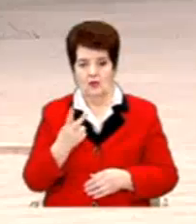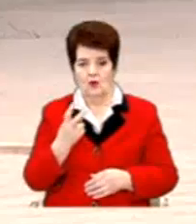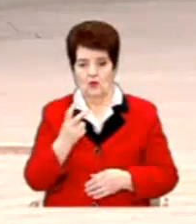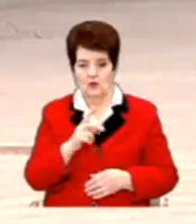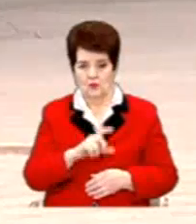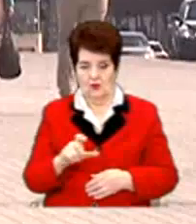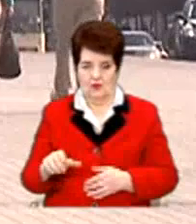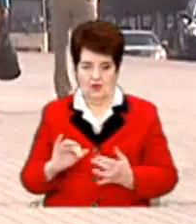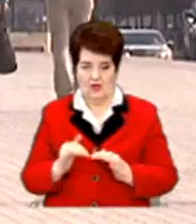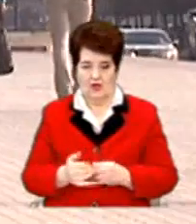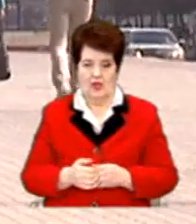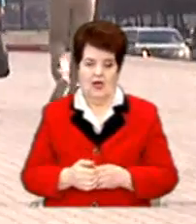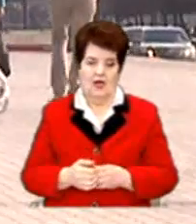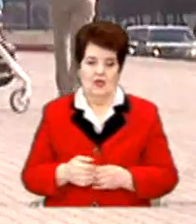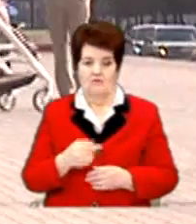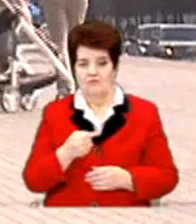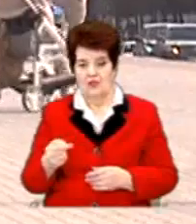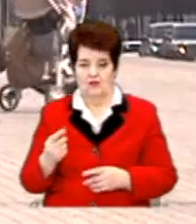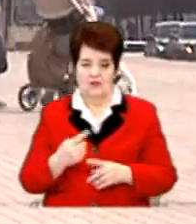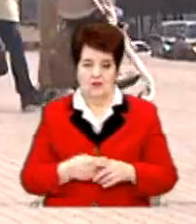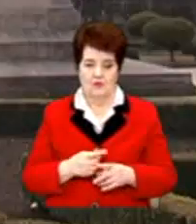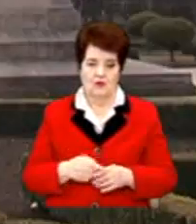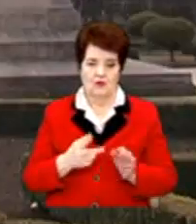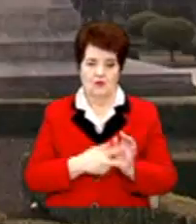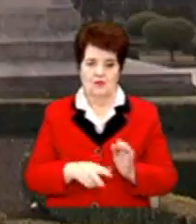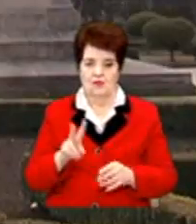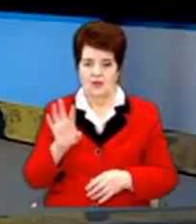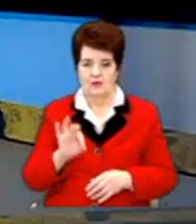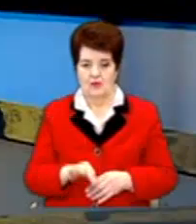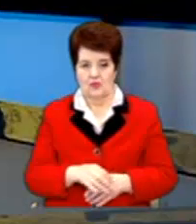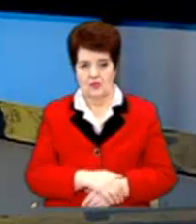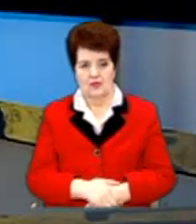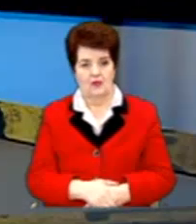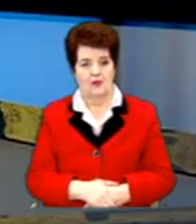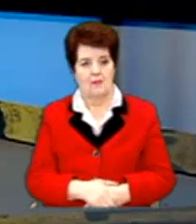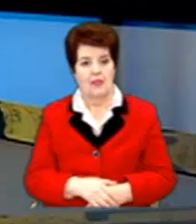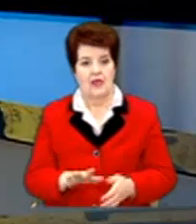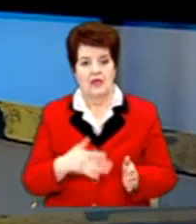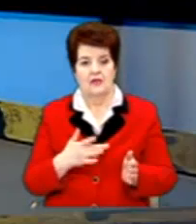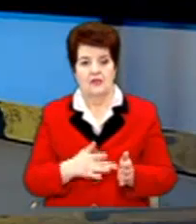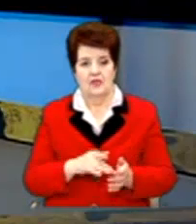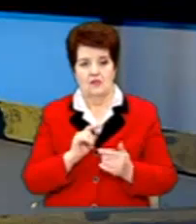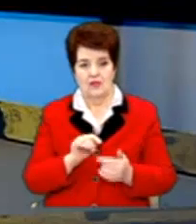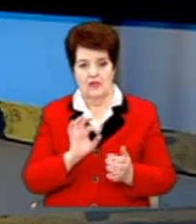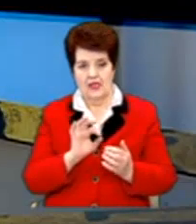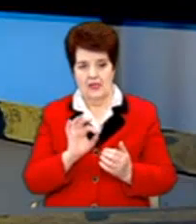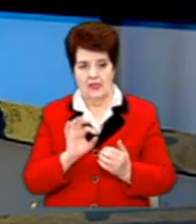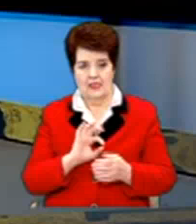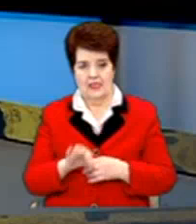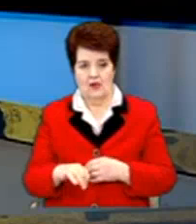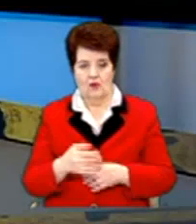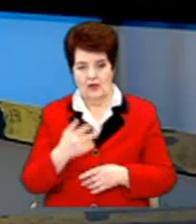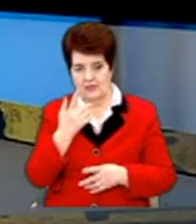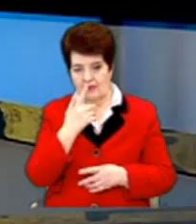localități ale țării. Marja de eroare este de 2,83%. Centrul antiterorist al Serviciului de Informații